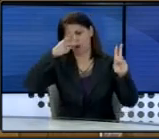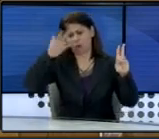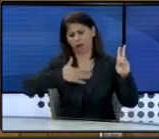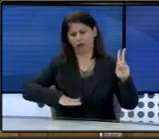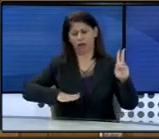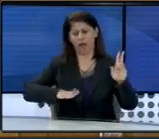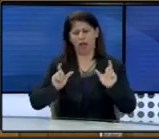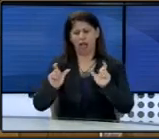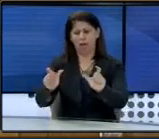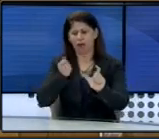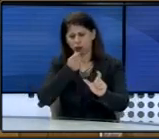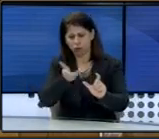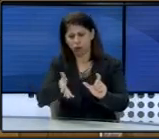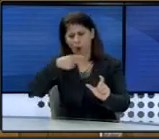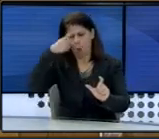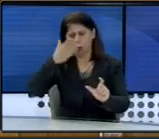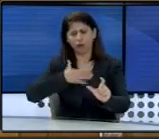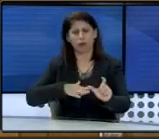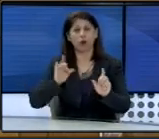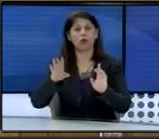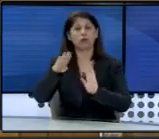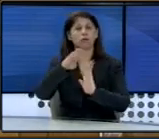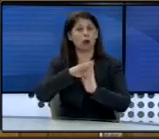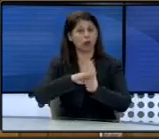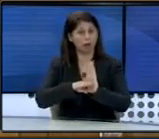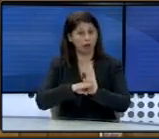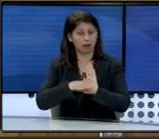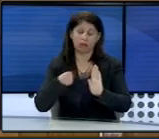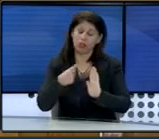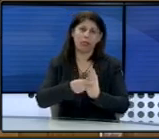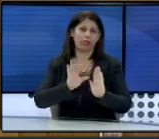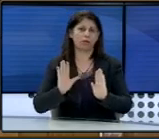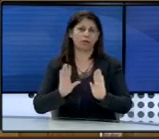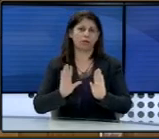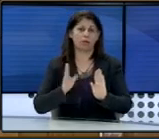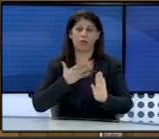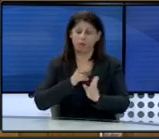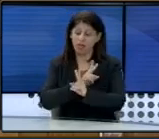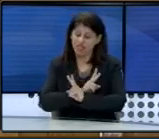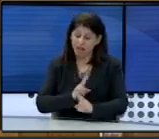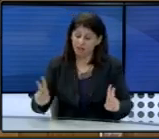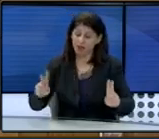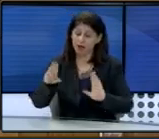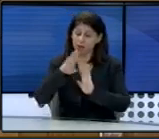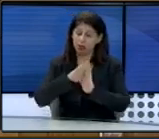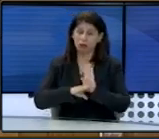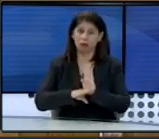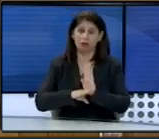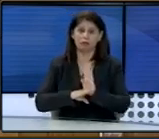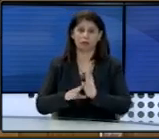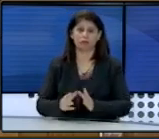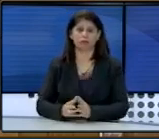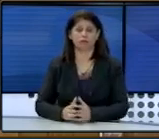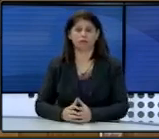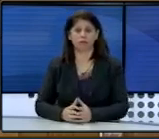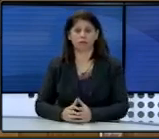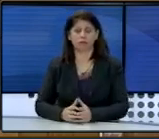τις αμυντικές δαπάνες χωρίς προγραμματισμό, χωρίς διαφάνεια και εκτός